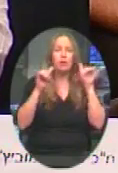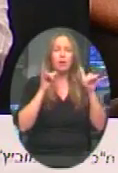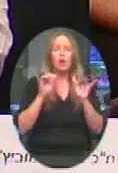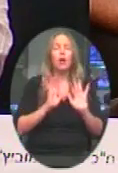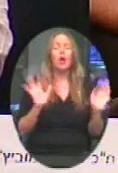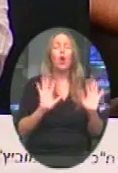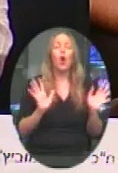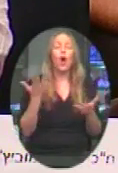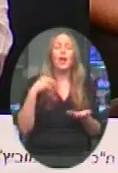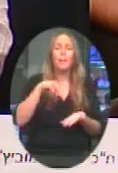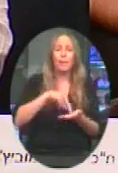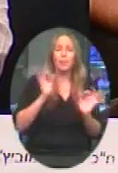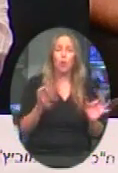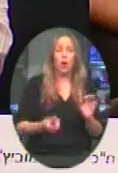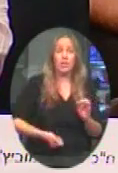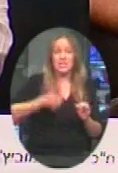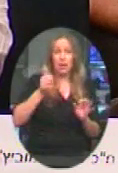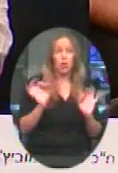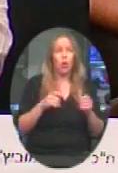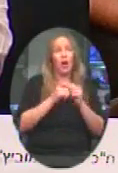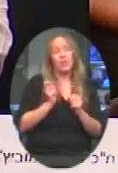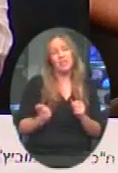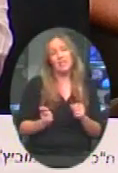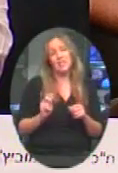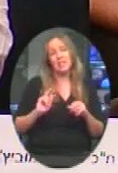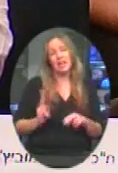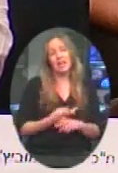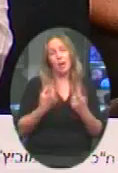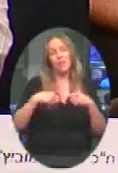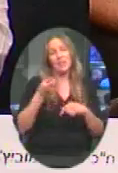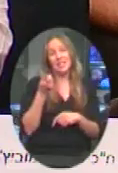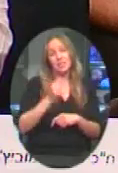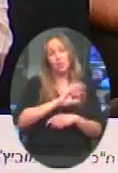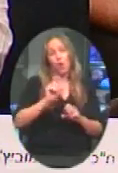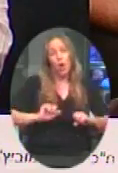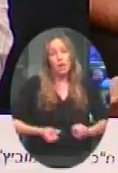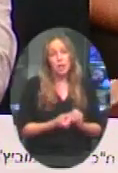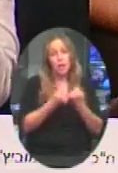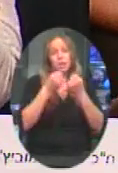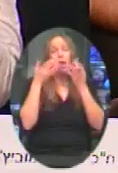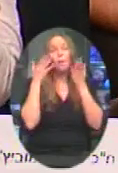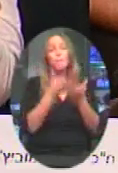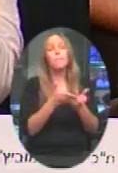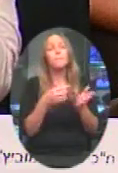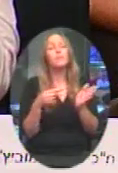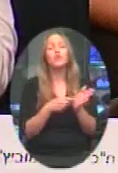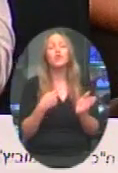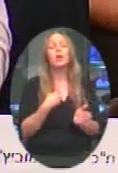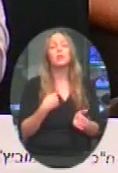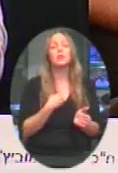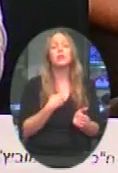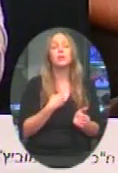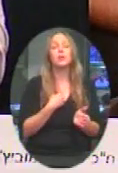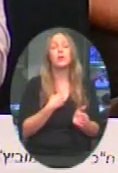הייתי שרה, לא יור ועדה, חברת כנסת רגילה בוועדת הכספים, כשכל האנרגיות האלה הופנו כדי שפשוט אני